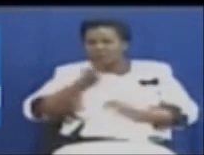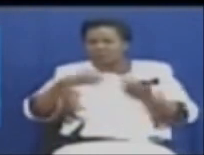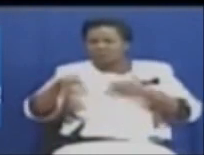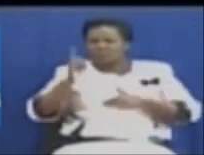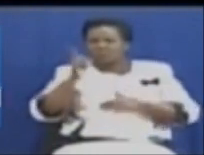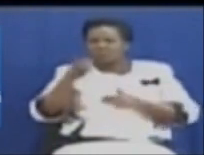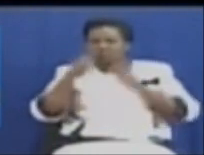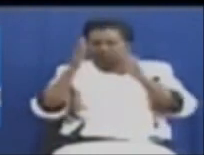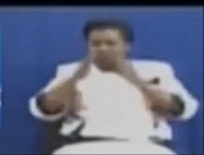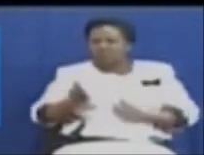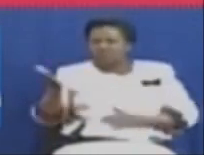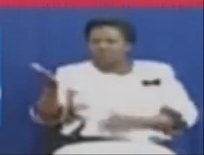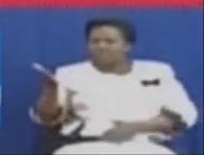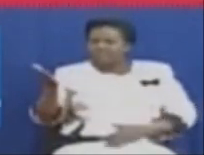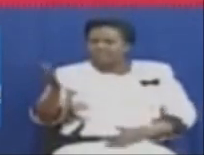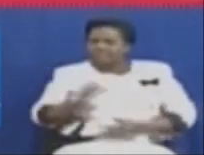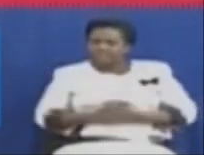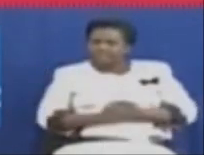kwamba haki za watoto zinalindwa.